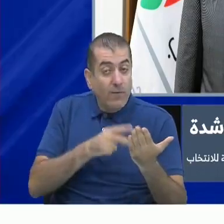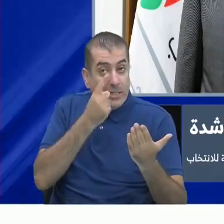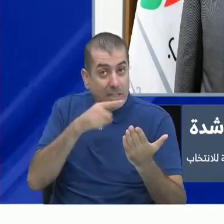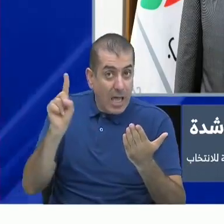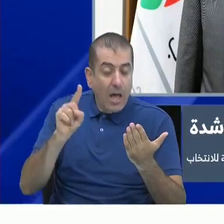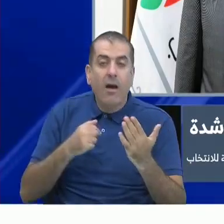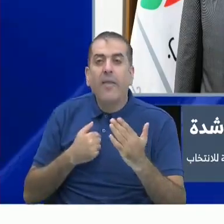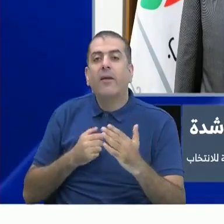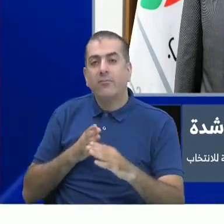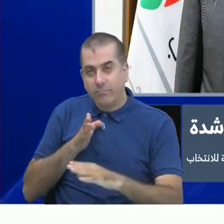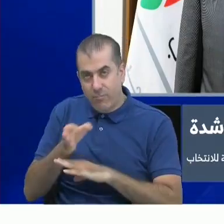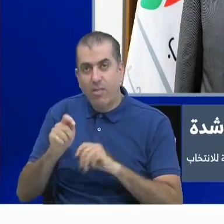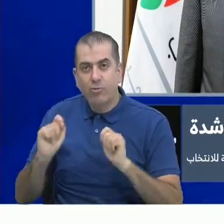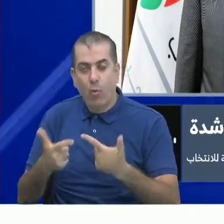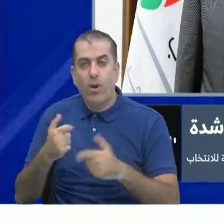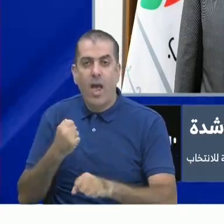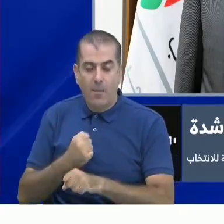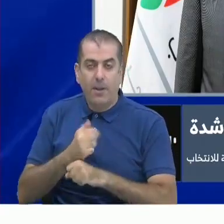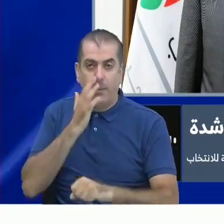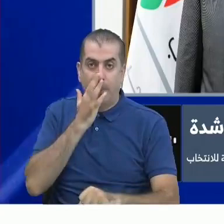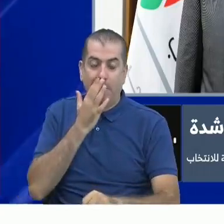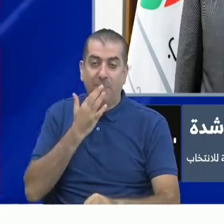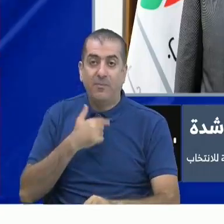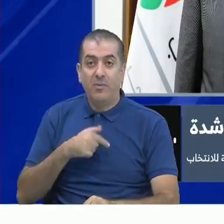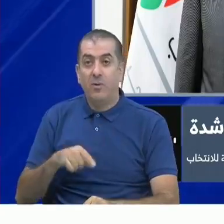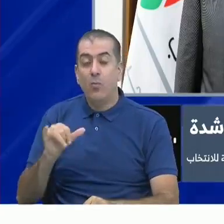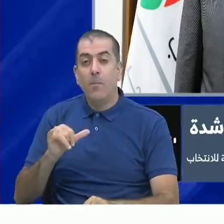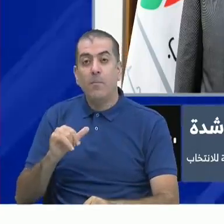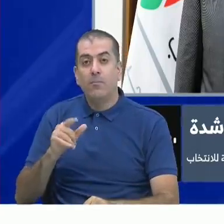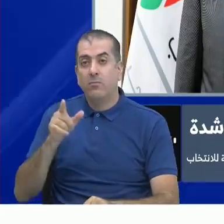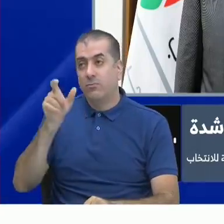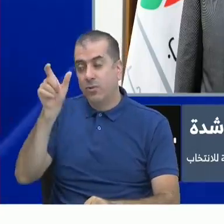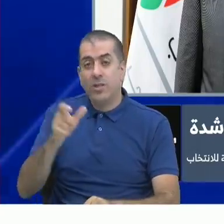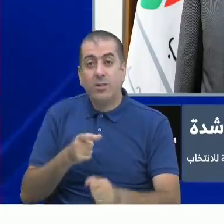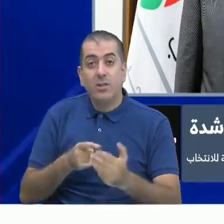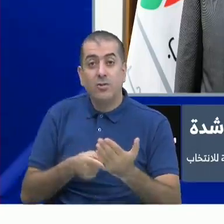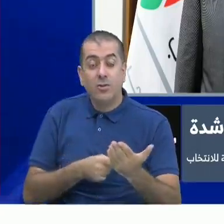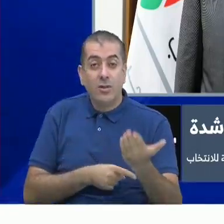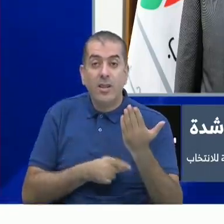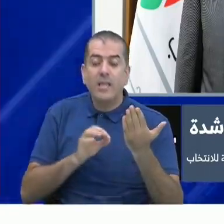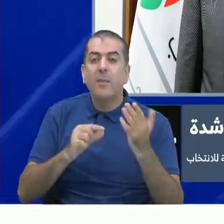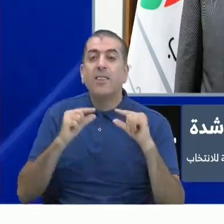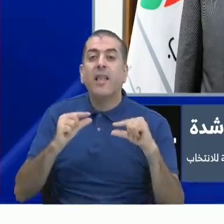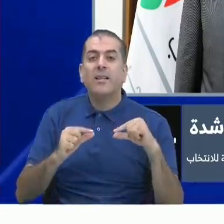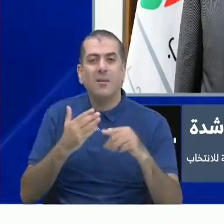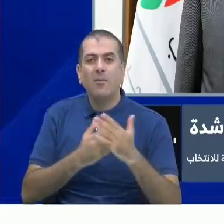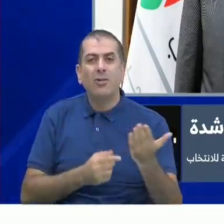ويكون هناك يعني مسؤولية على المشتكي أو المتقدم بأن يثبت